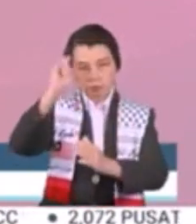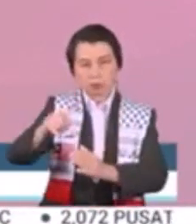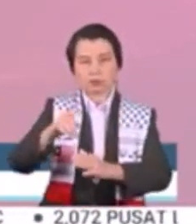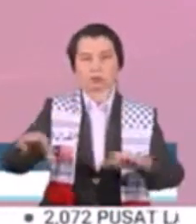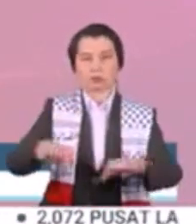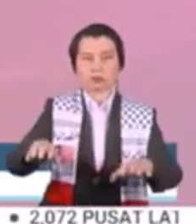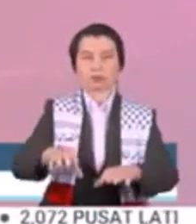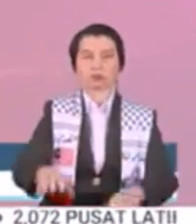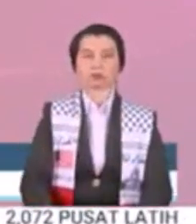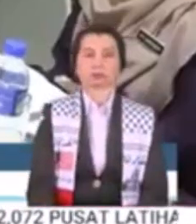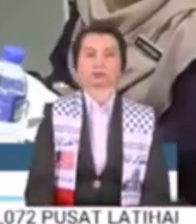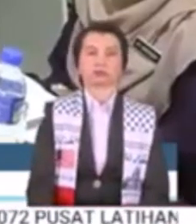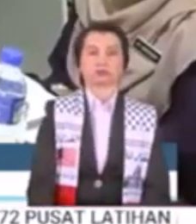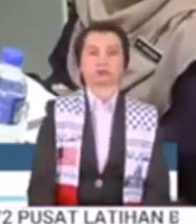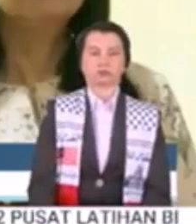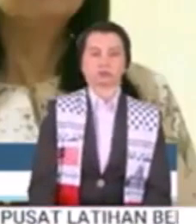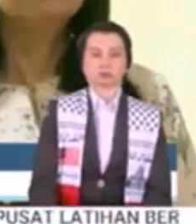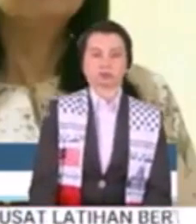dibuat.